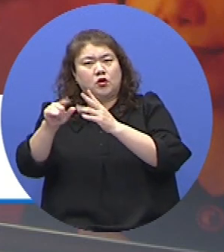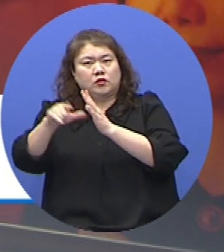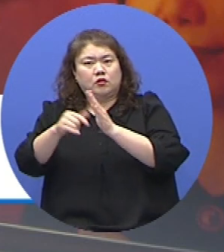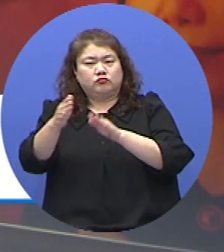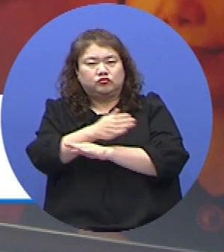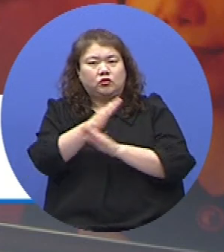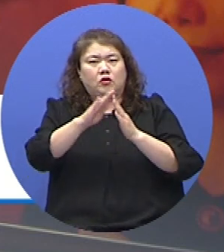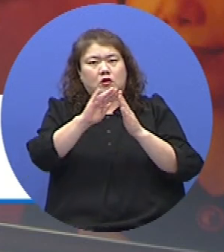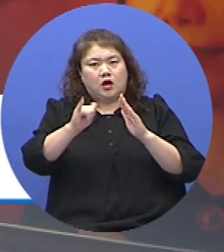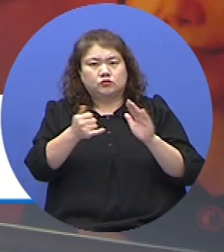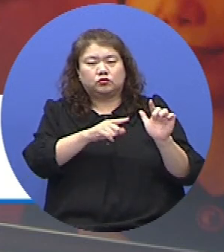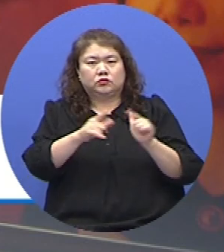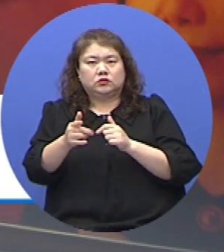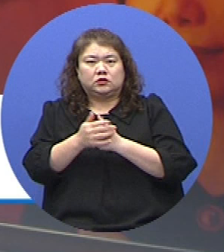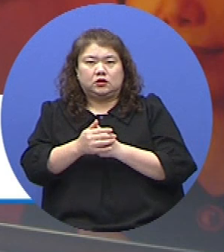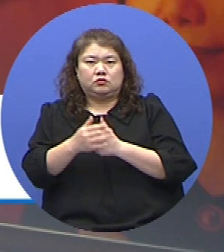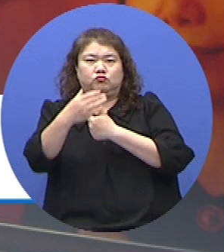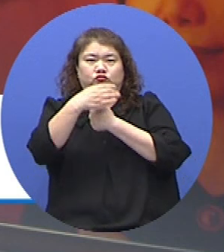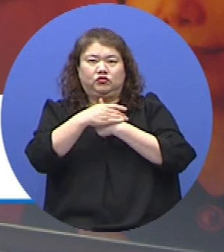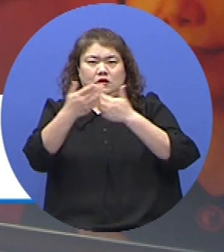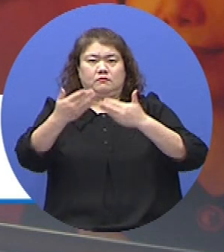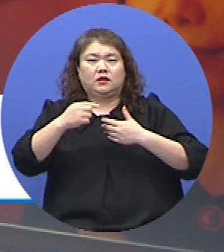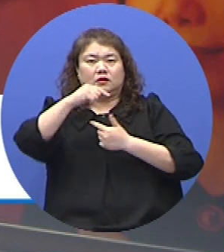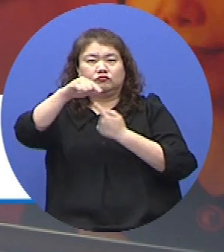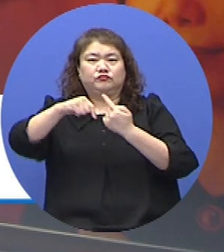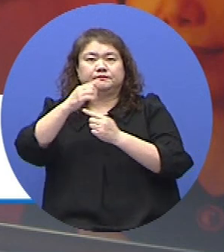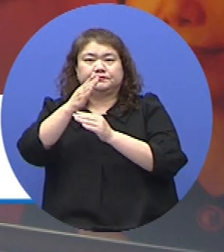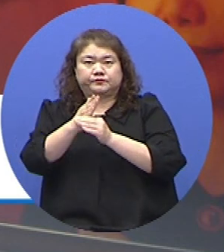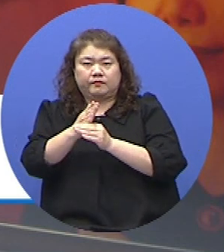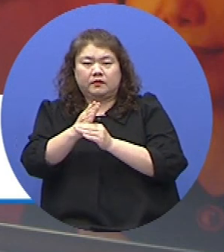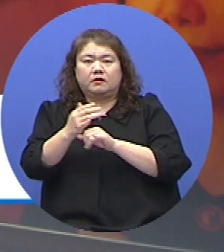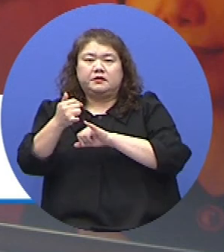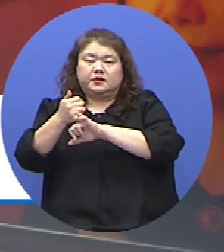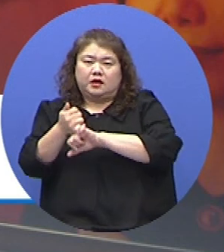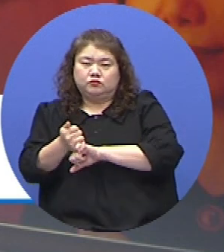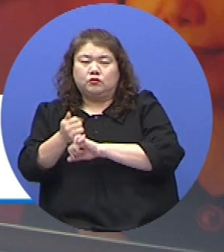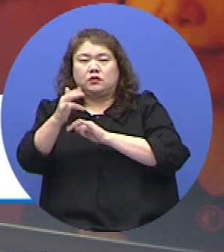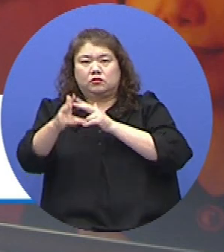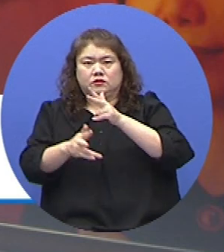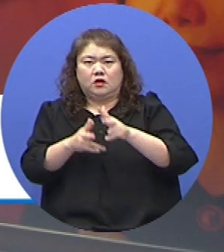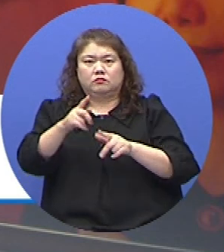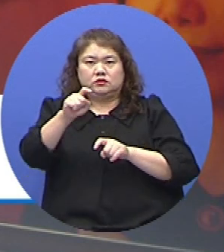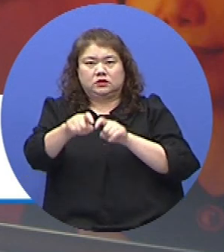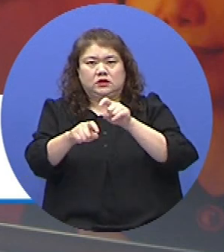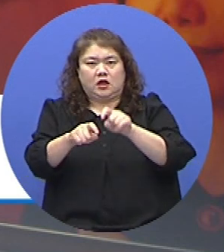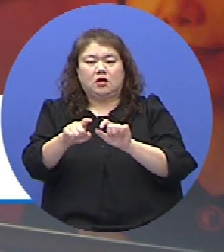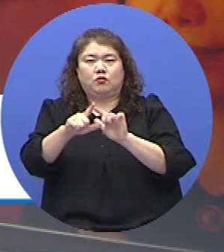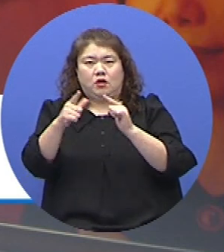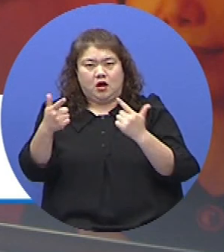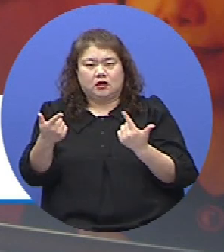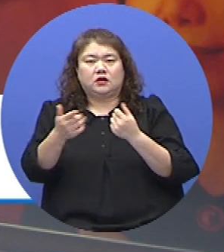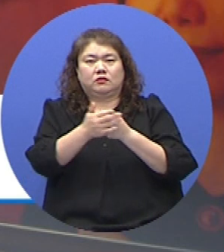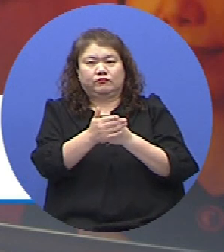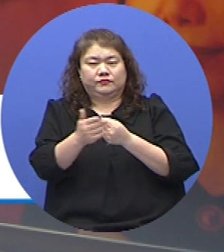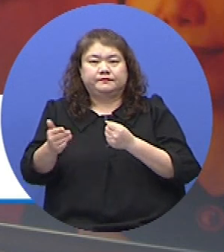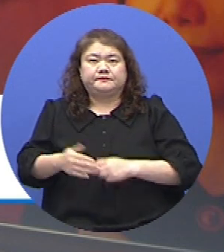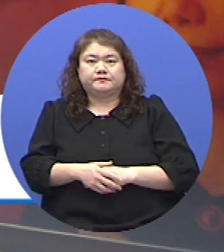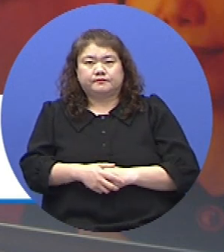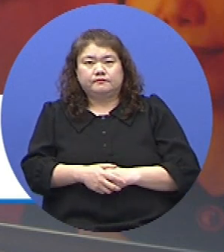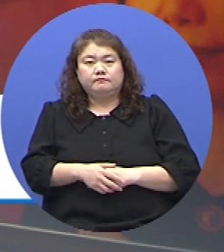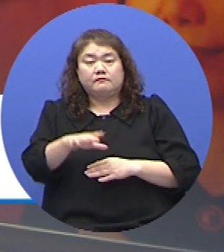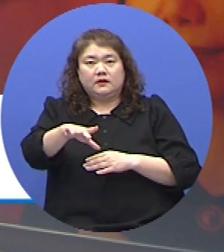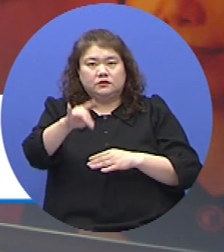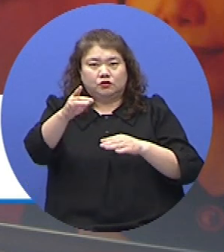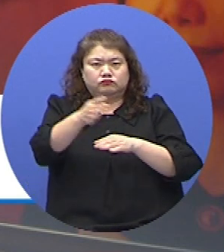유족이 문학관을 위탁받아 운영하고 있는데 당초 약속했던 사업을 진행하고 있지 않기 때문인데요